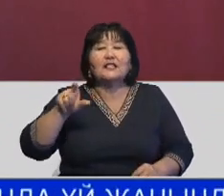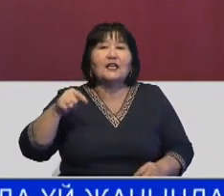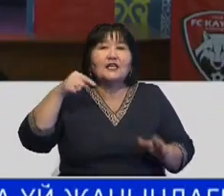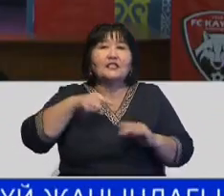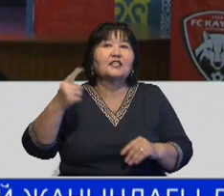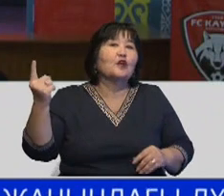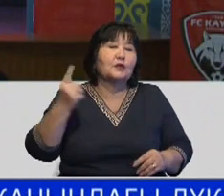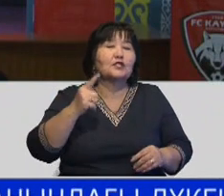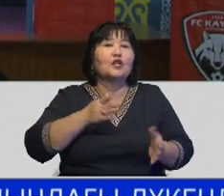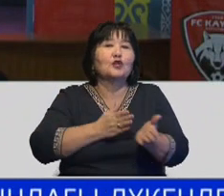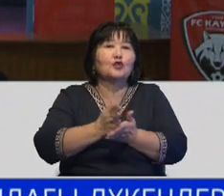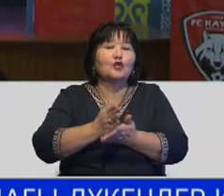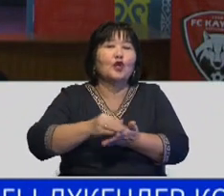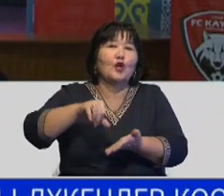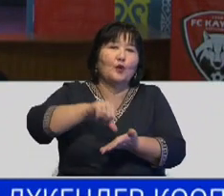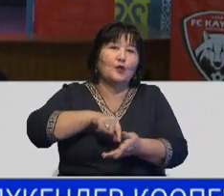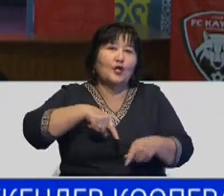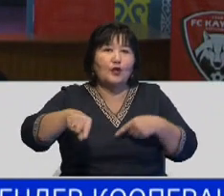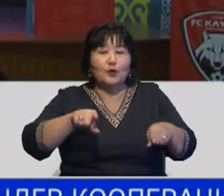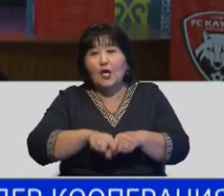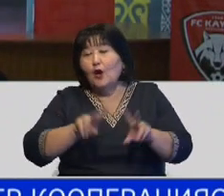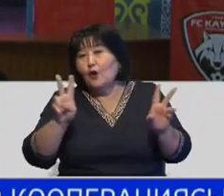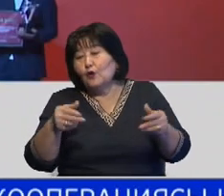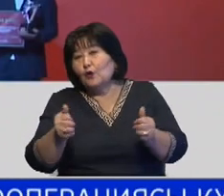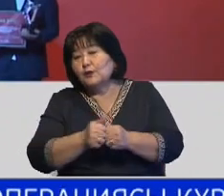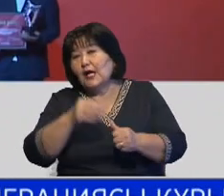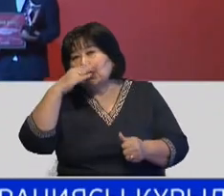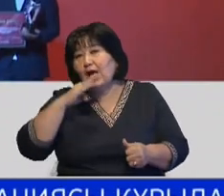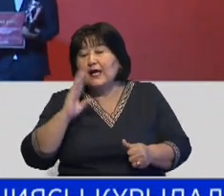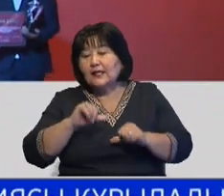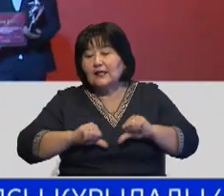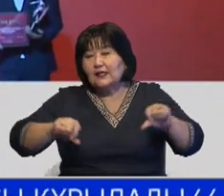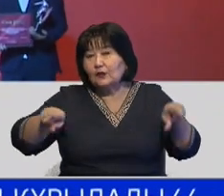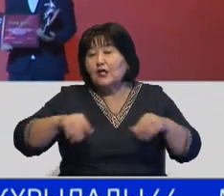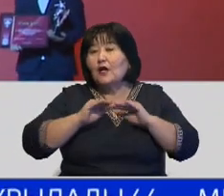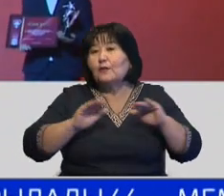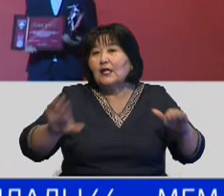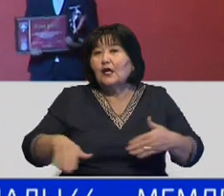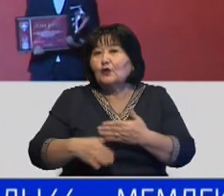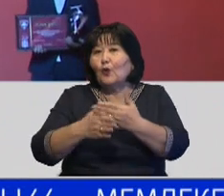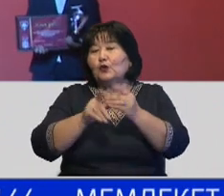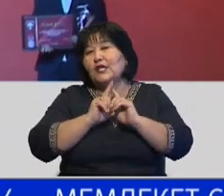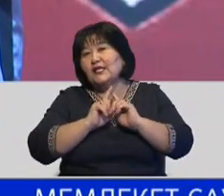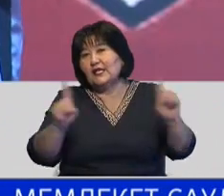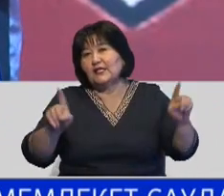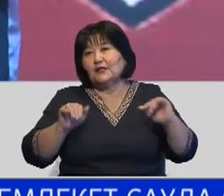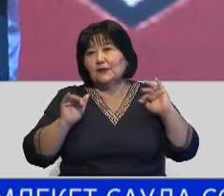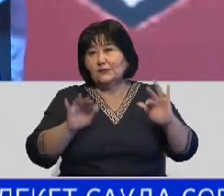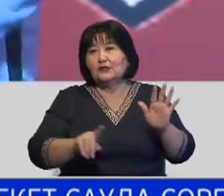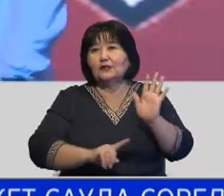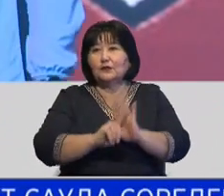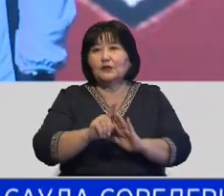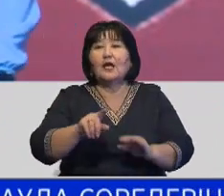ішкі біріншіліктерде жүйелі өнер көрсете бастады. Тіпті клуб жанынан ата-аналар кеңесі құрылып, балаларды қолдаудың ерекше форматын іске асырып